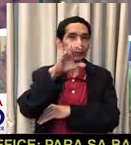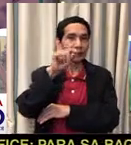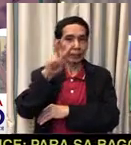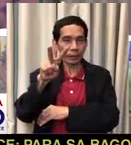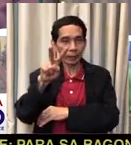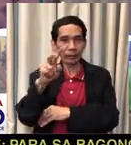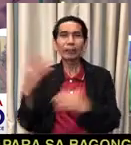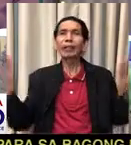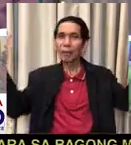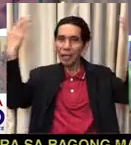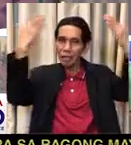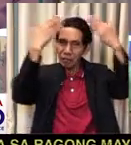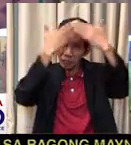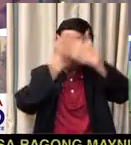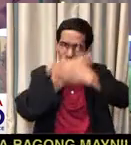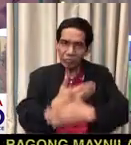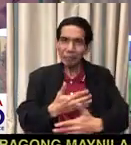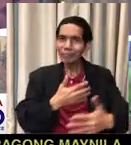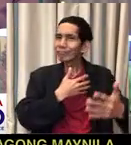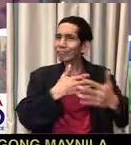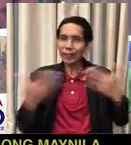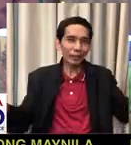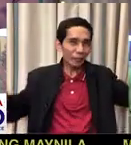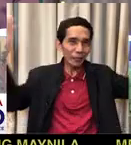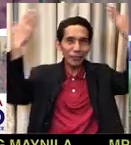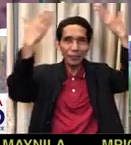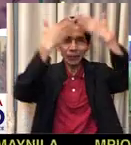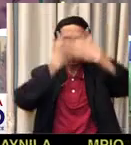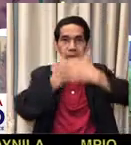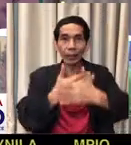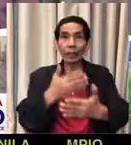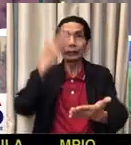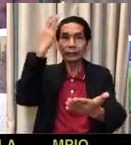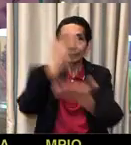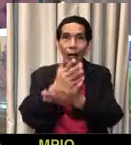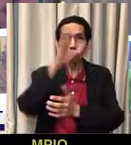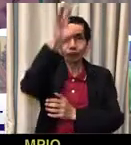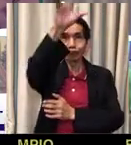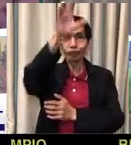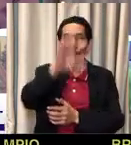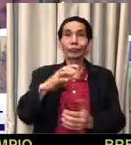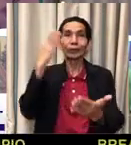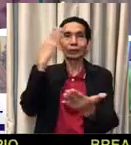So kahit gabi, ha, kahit gabi, pag stop, stop.